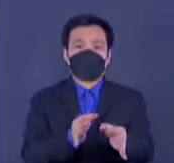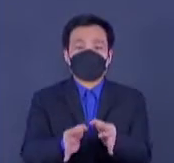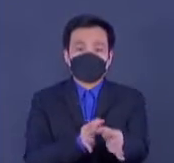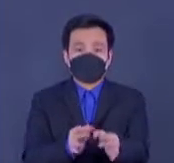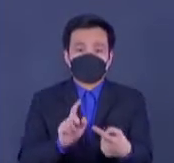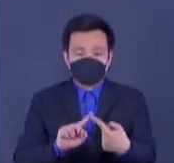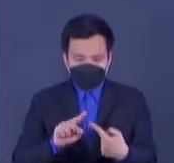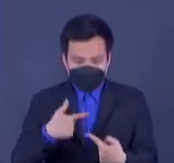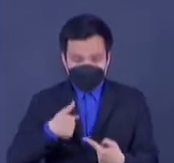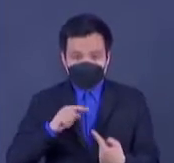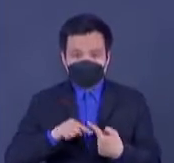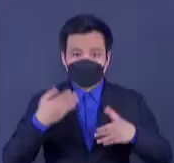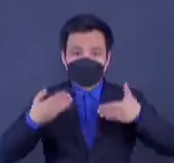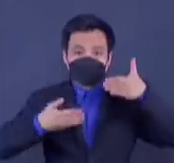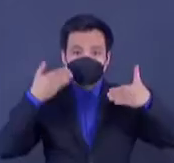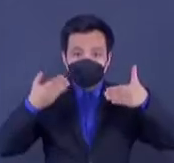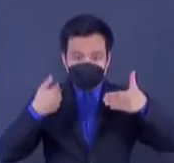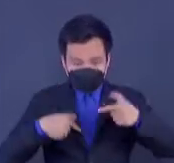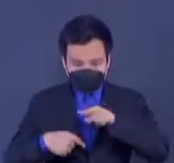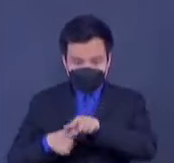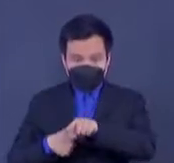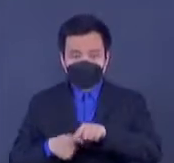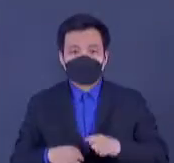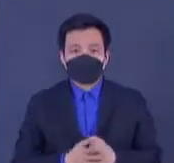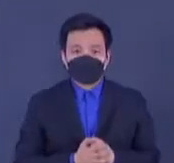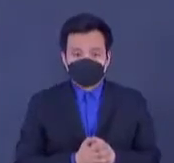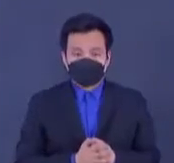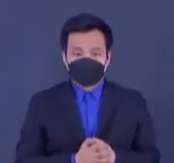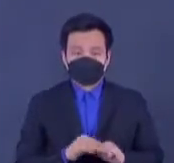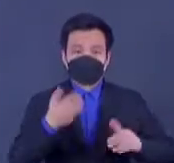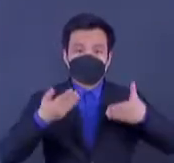การเลื่อนงานกระชับความสัมพันธ์ของพรรคร่วมออกไปก่อนครับ